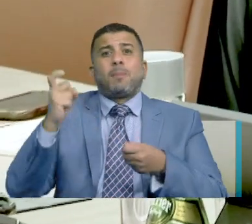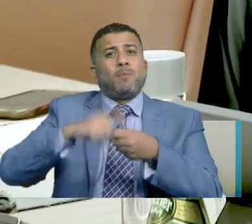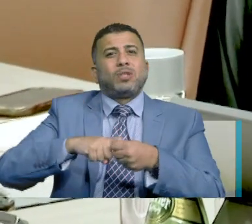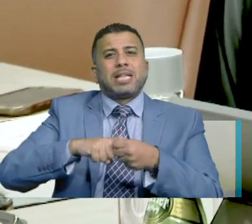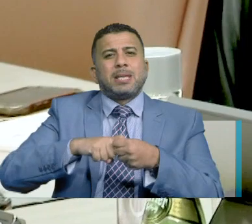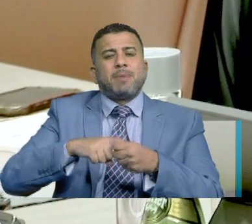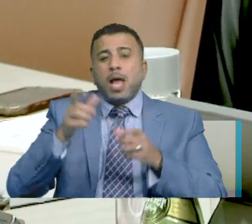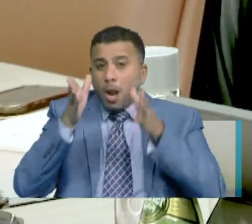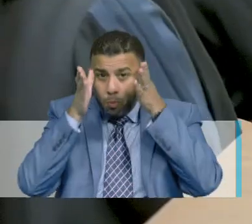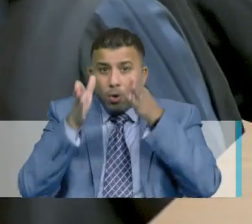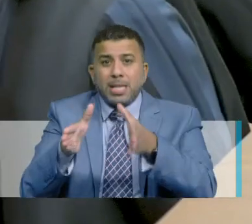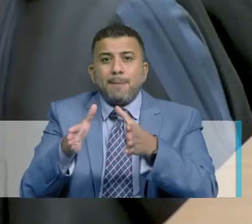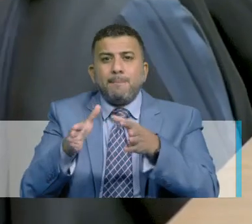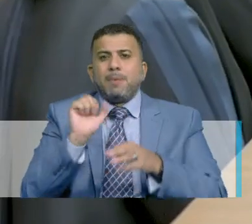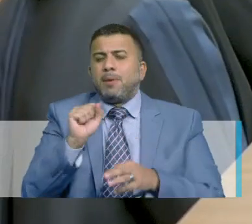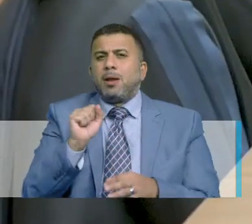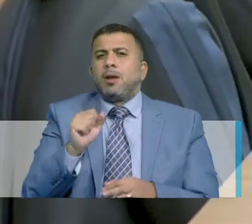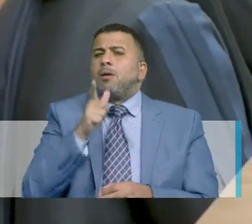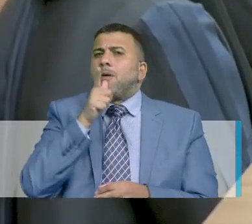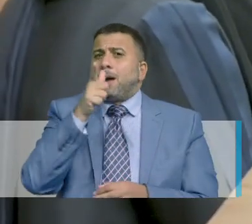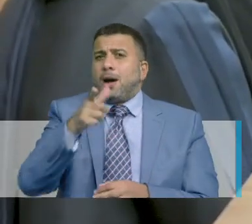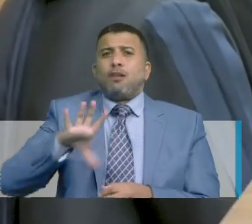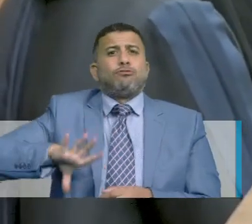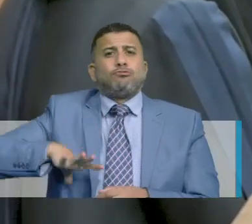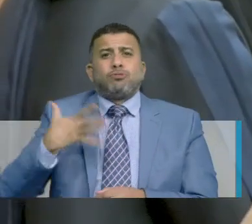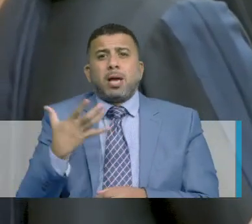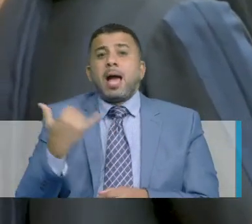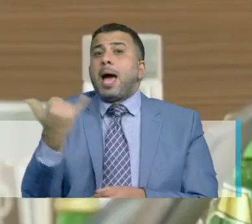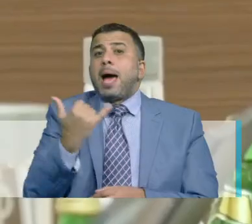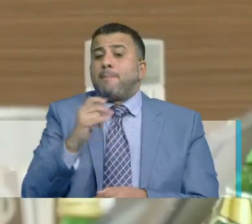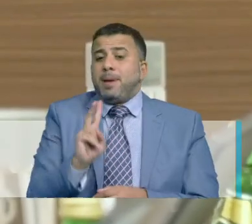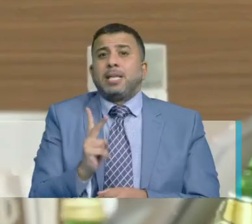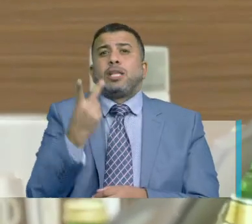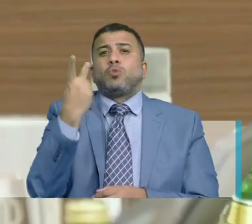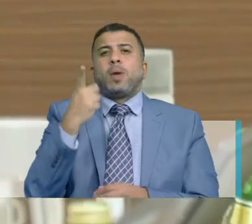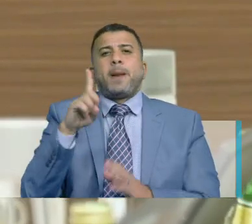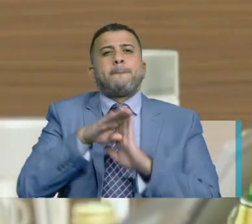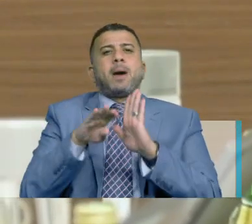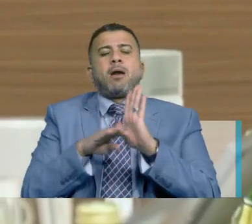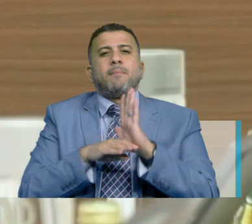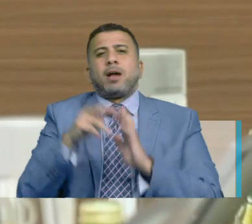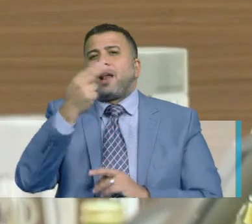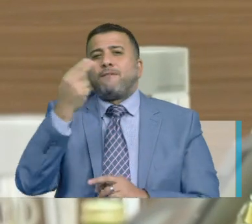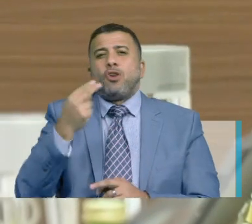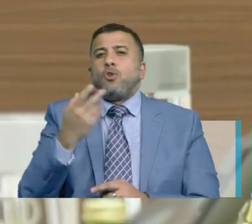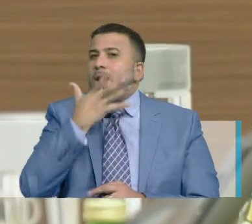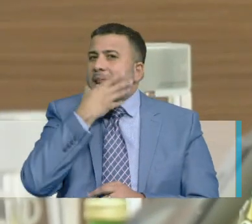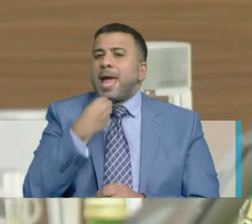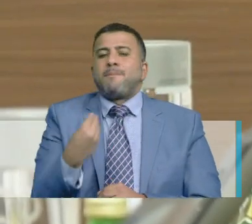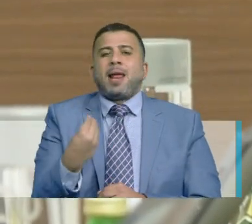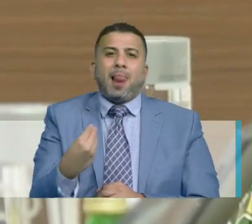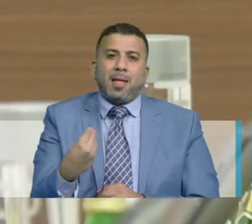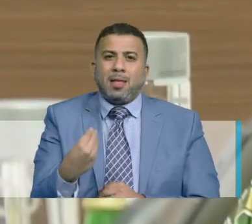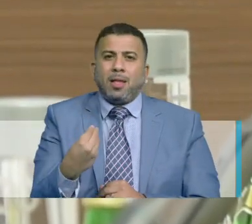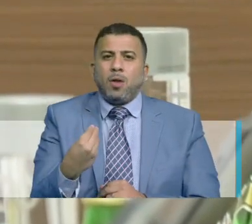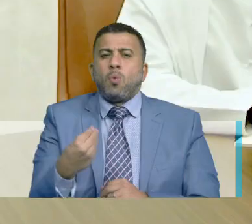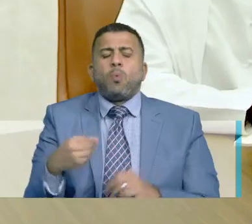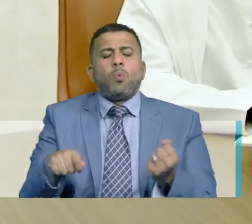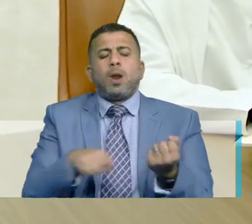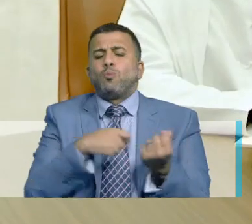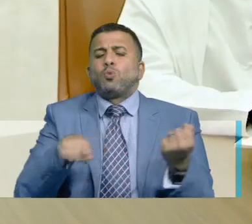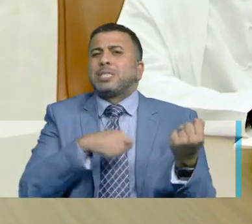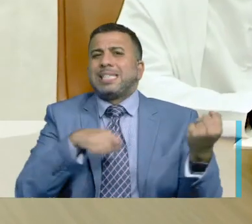الفنون التي تقدمها لمنتسبها والمهتمين بها وشدد سموها على اهميته تطوير برامج